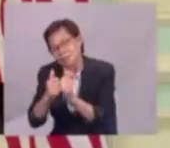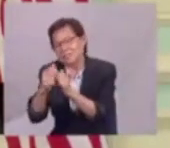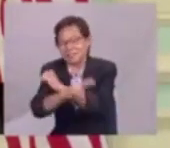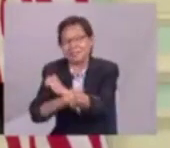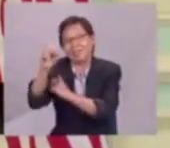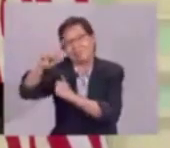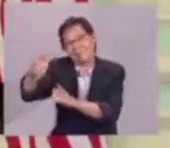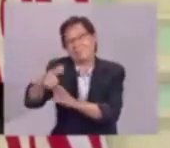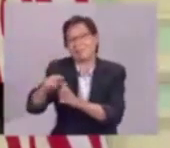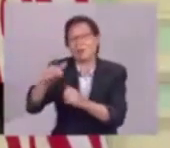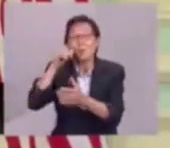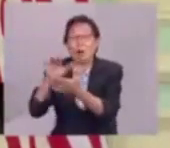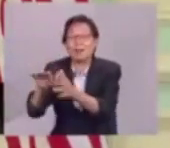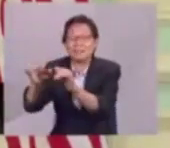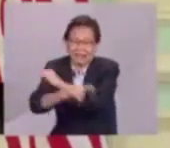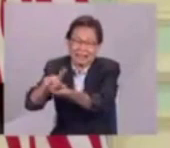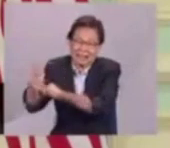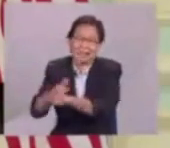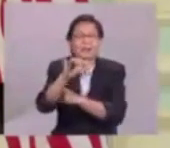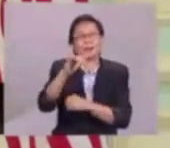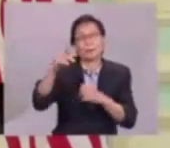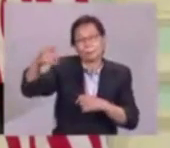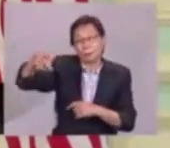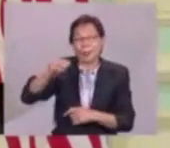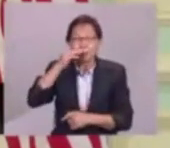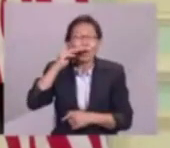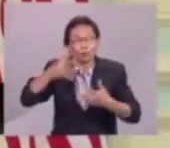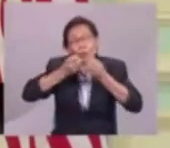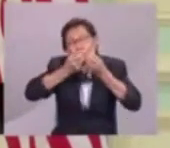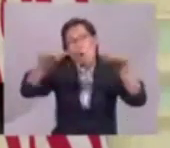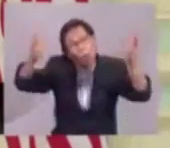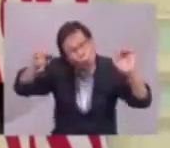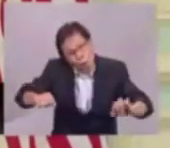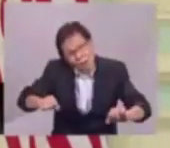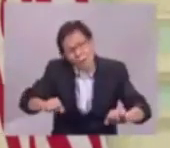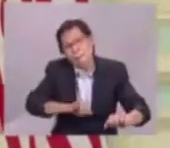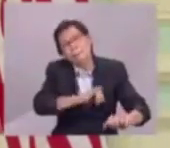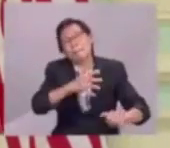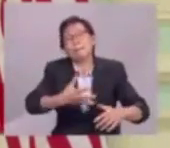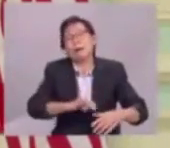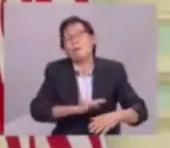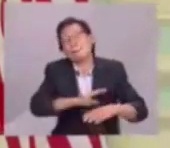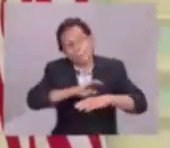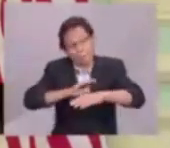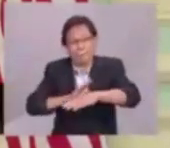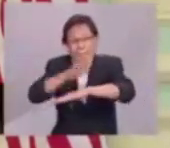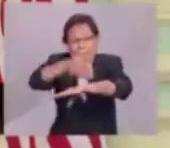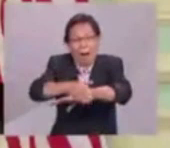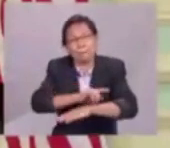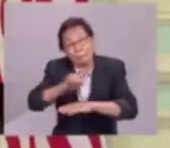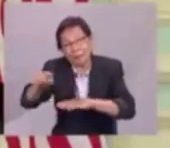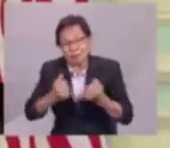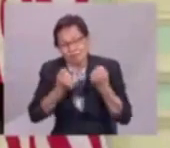lain. Dan Yang Amat Berhormat Perdana Menteri telah pun mengumumkan bahawa mereka boleh merentas negeri. Sebagai contoh, suami